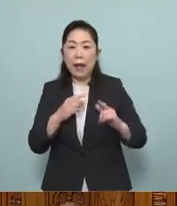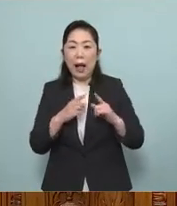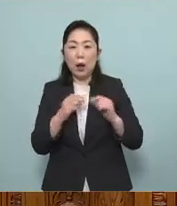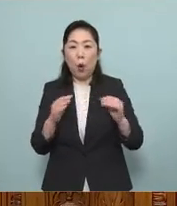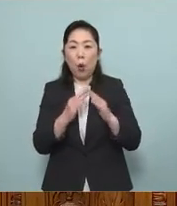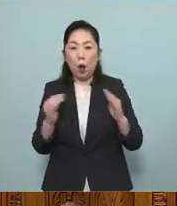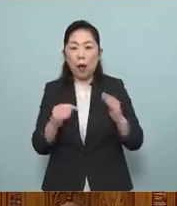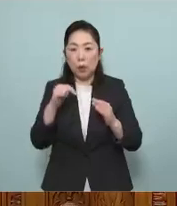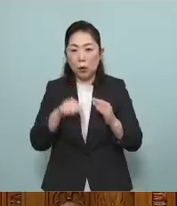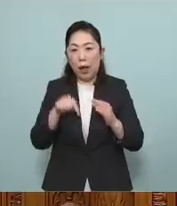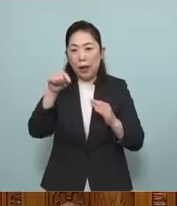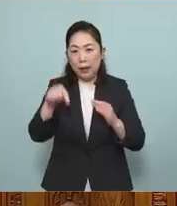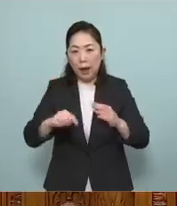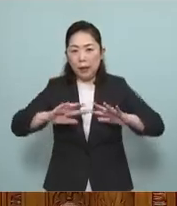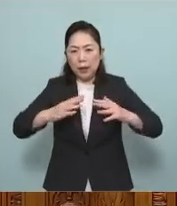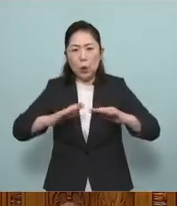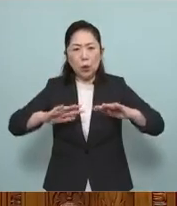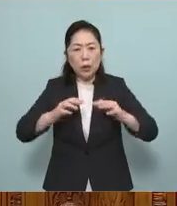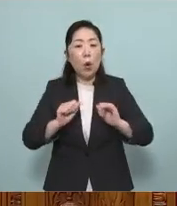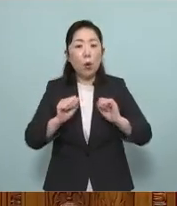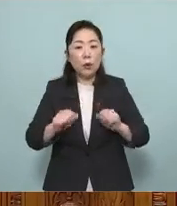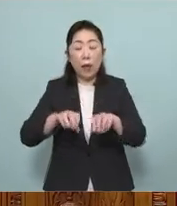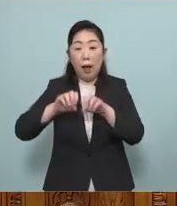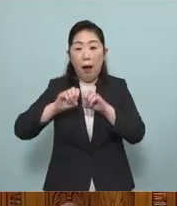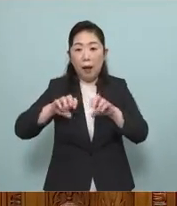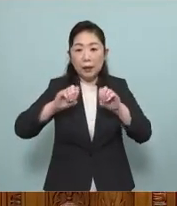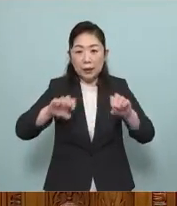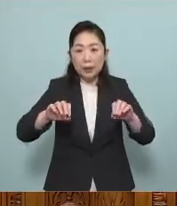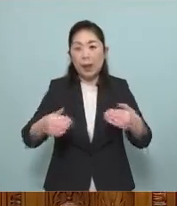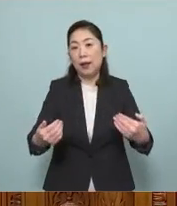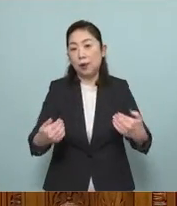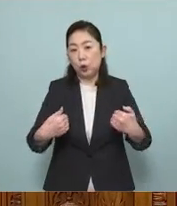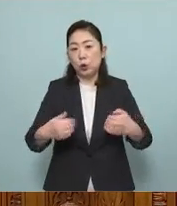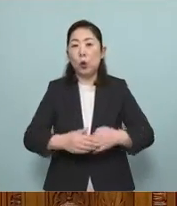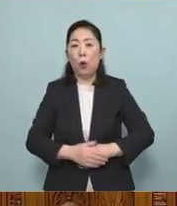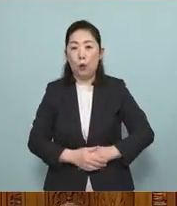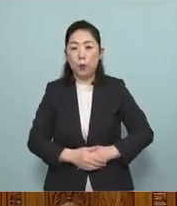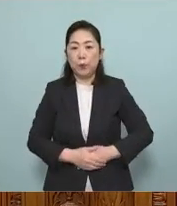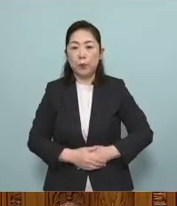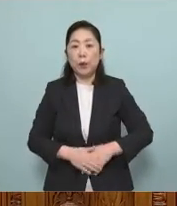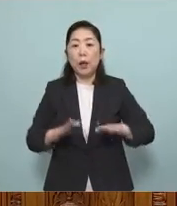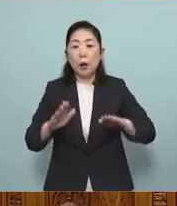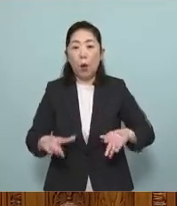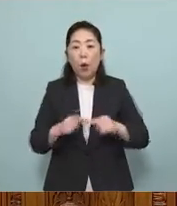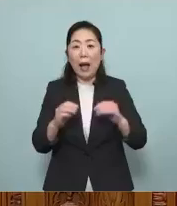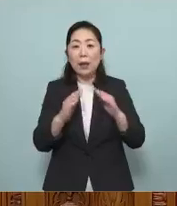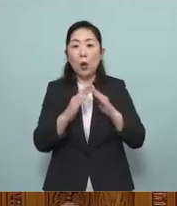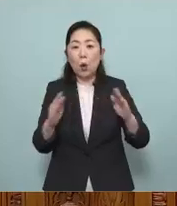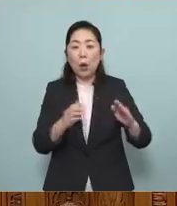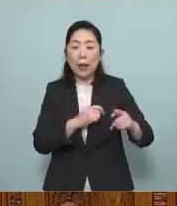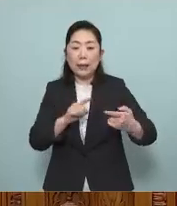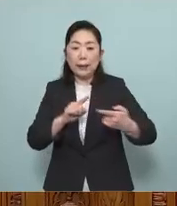で議論を積み重ね、発信していくことが必要です。本国会においても積極的